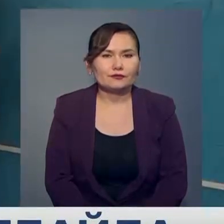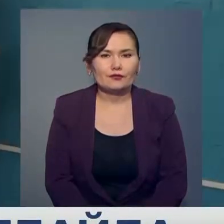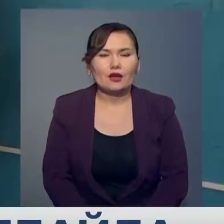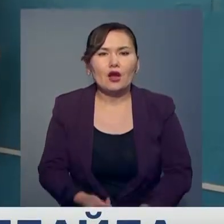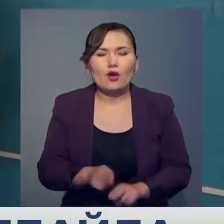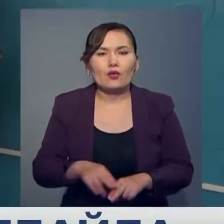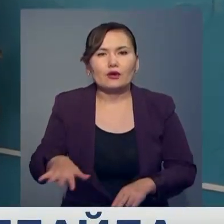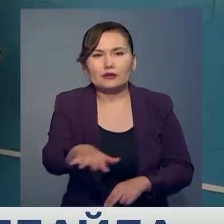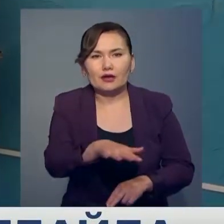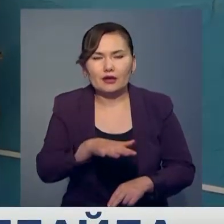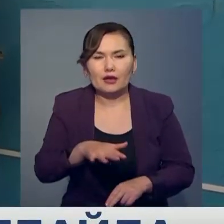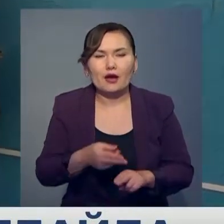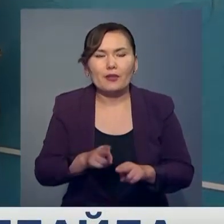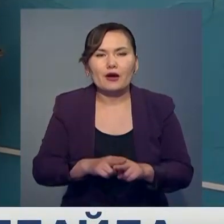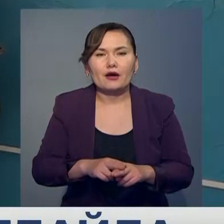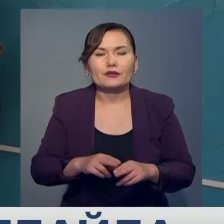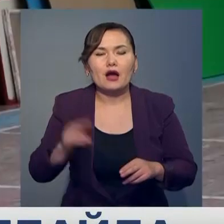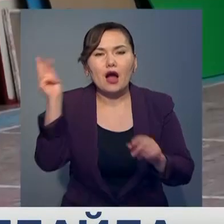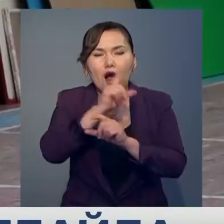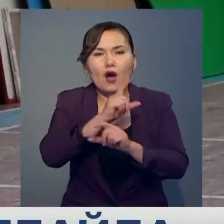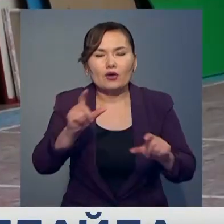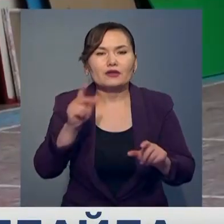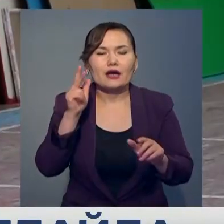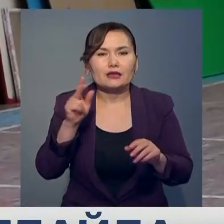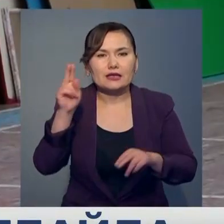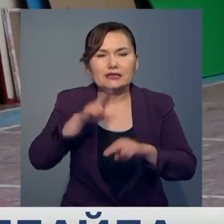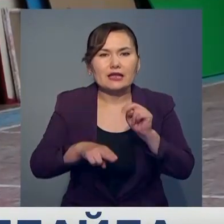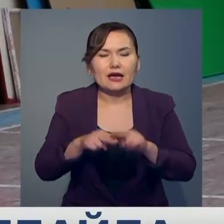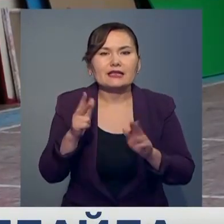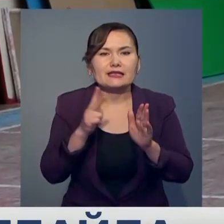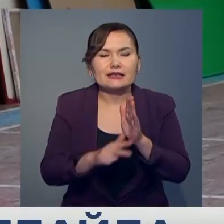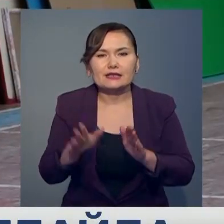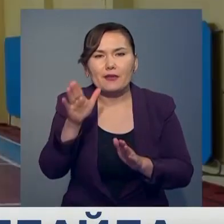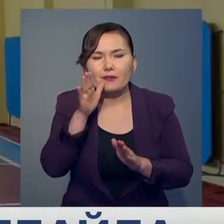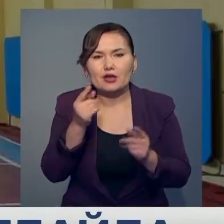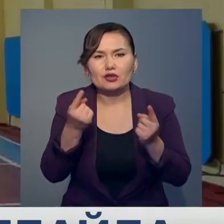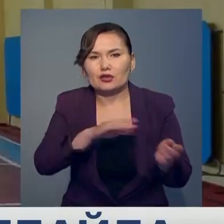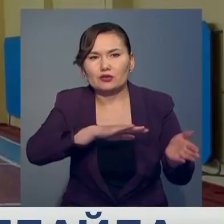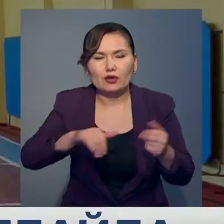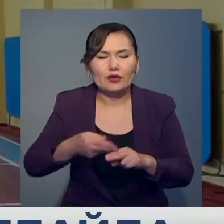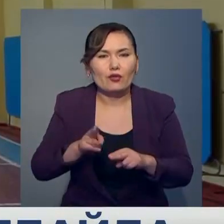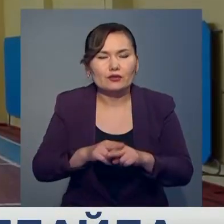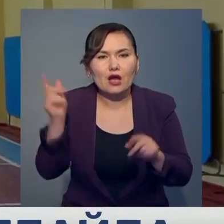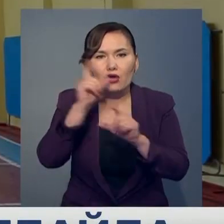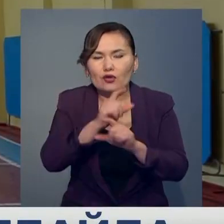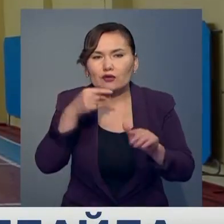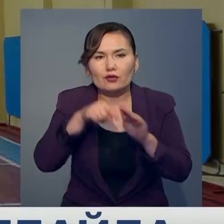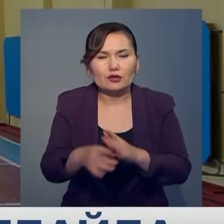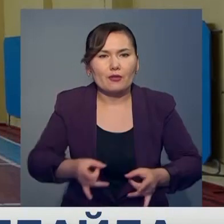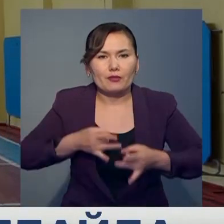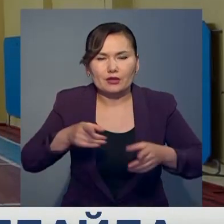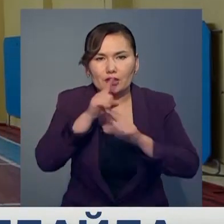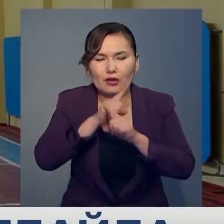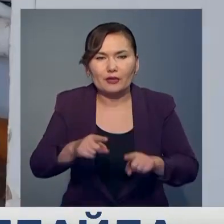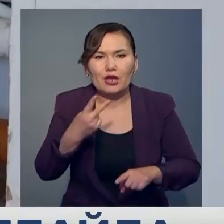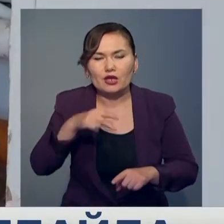Еткомбинат ауданындағы мына ғимараттың салынғанына 85 жыл толмақ. Алайда мектеп ұжымы мерейтойды атап өтпейді. Себебі білім ордасы 2 жыл бұрын апатты жағдайда